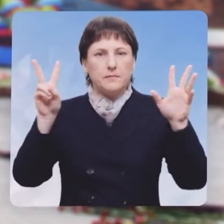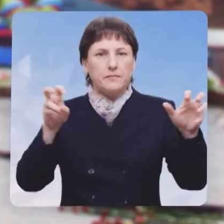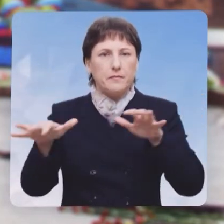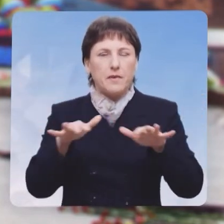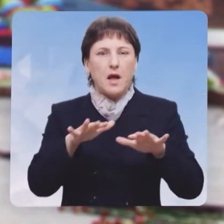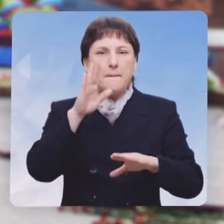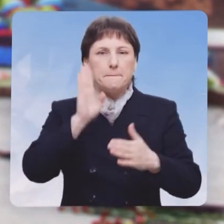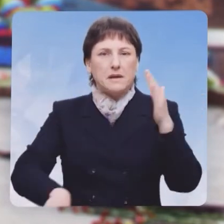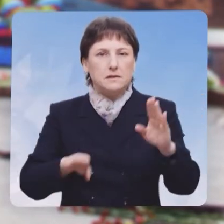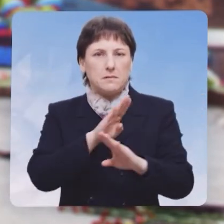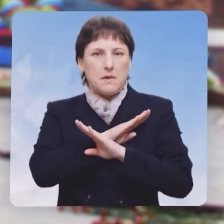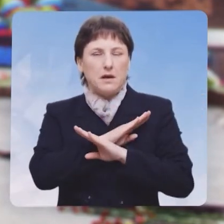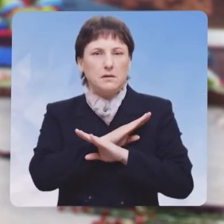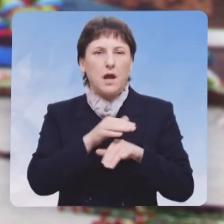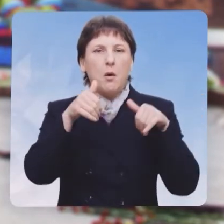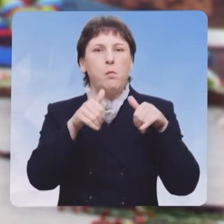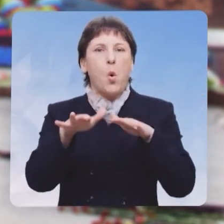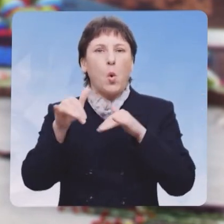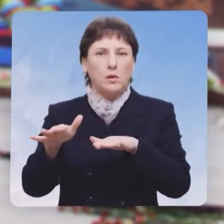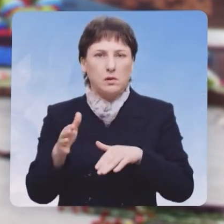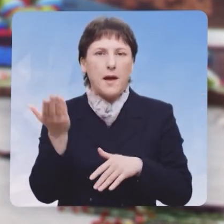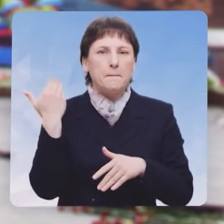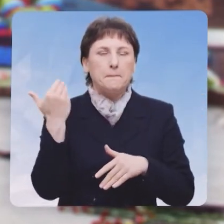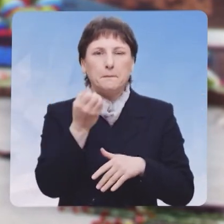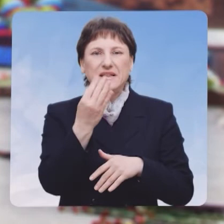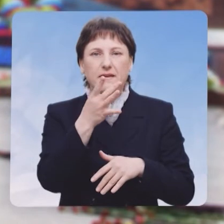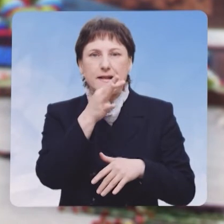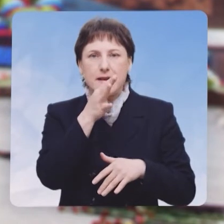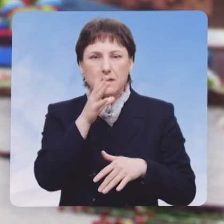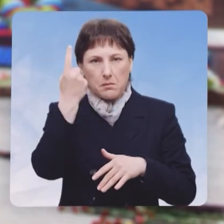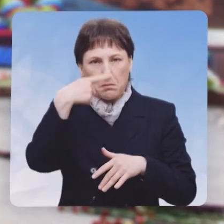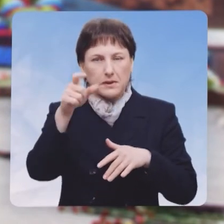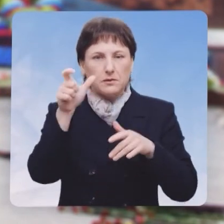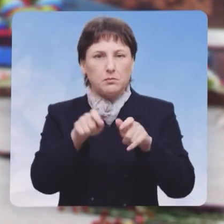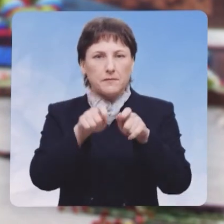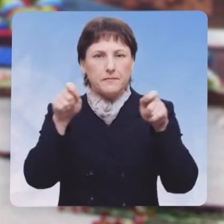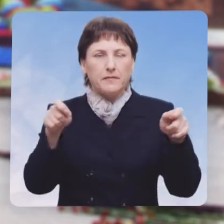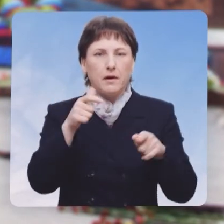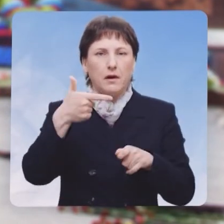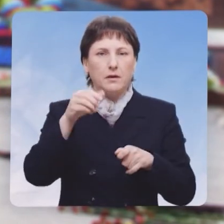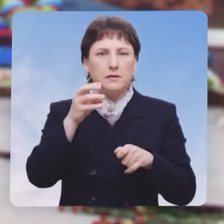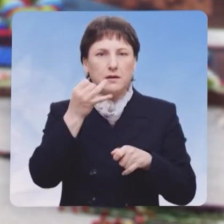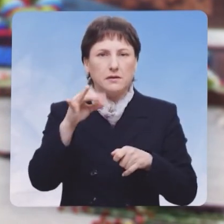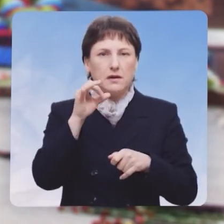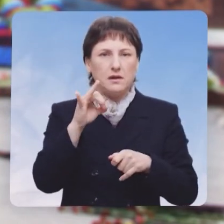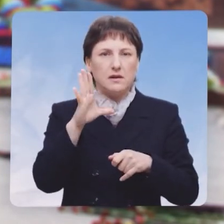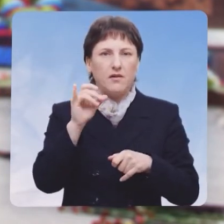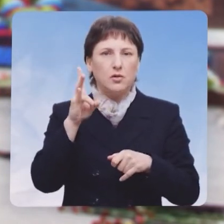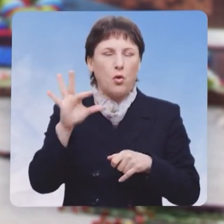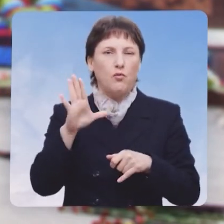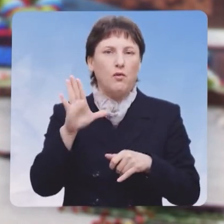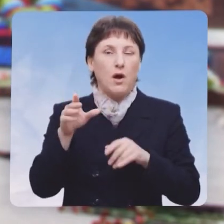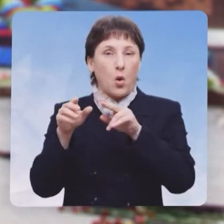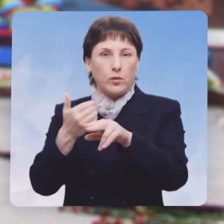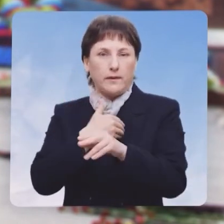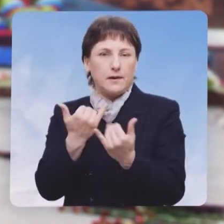«Бессмертный полк». 15 лет назад ее придумал наш земляк Геннадий Иванов. Он хотел